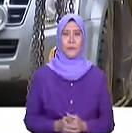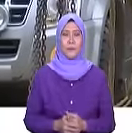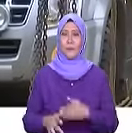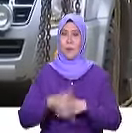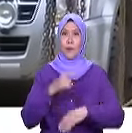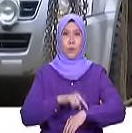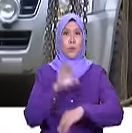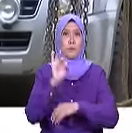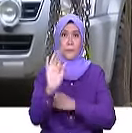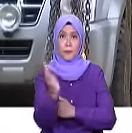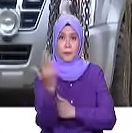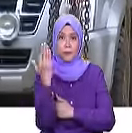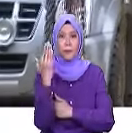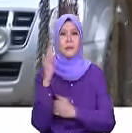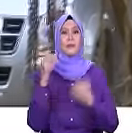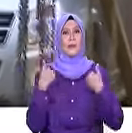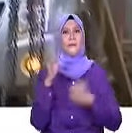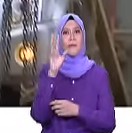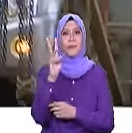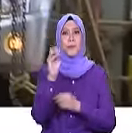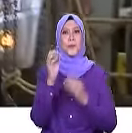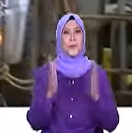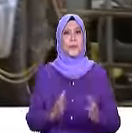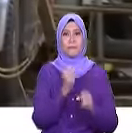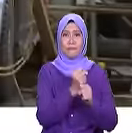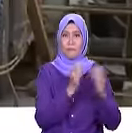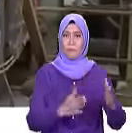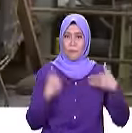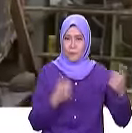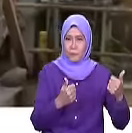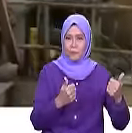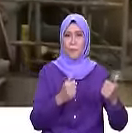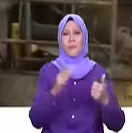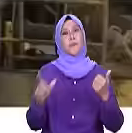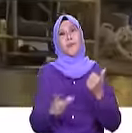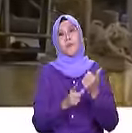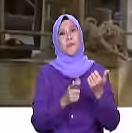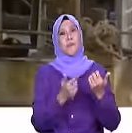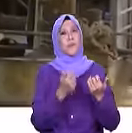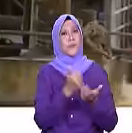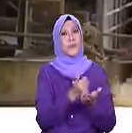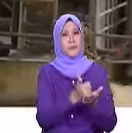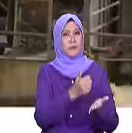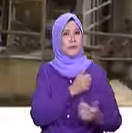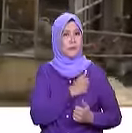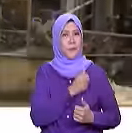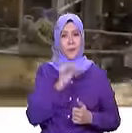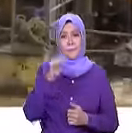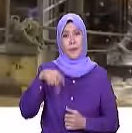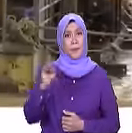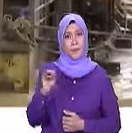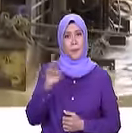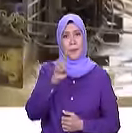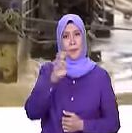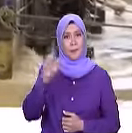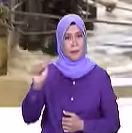Seawal jam 8 pagi, seramai 60 petugas kesihatan dibantu Angkatan Pertahanan Awam Malaysia, APM,